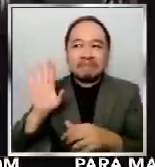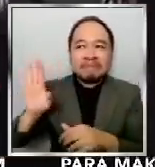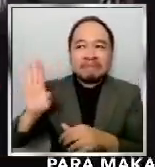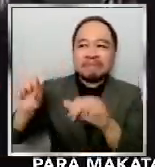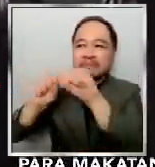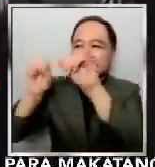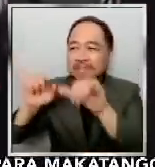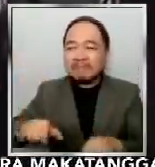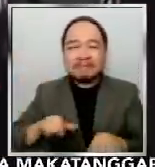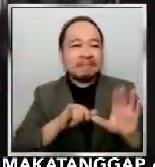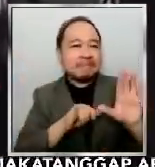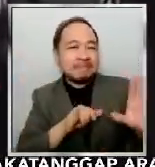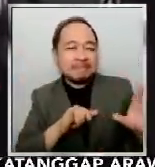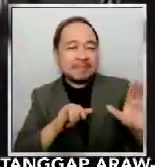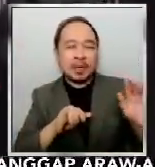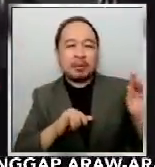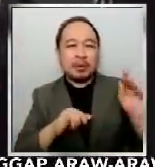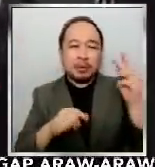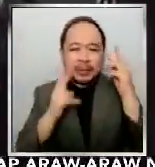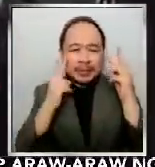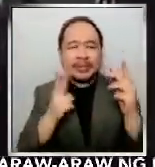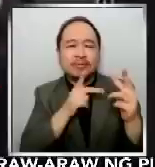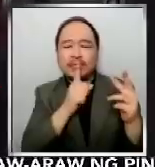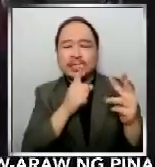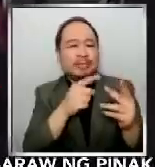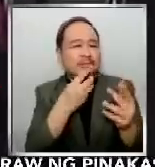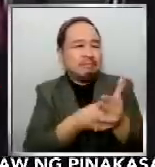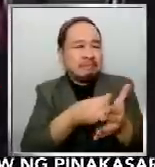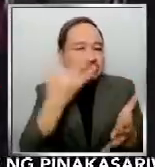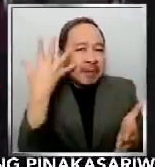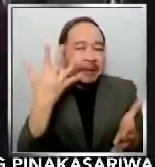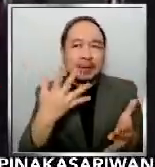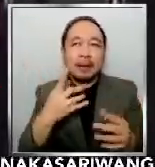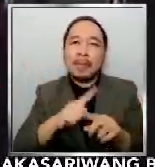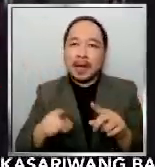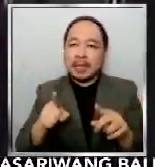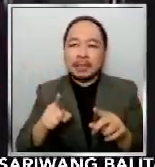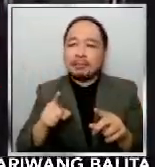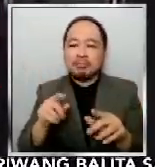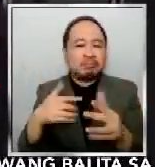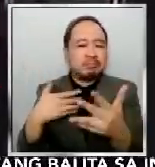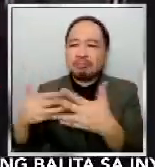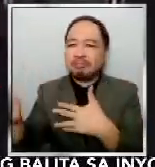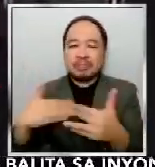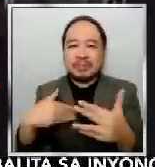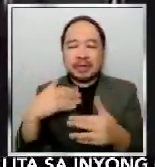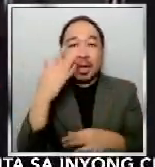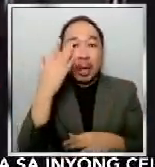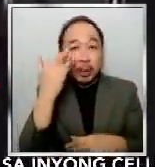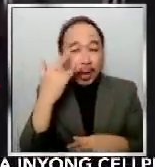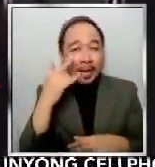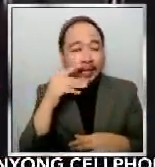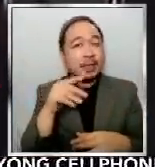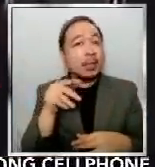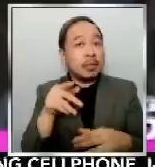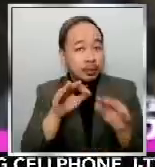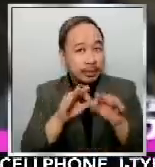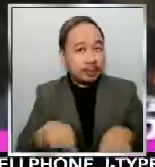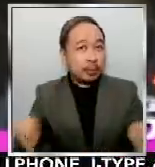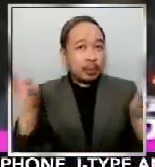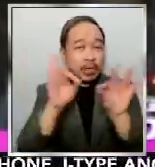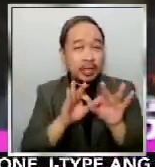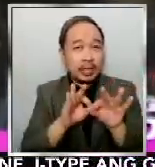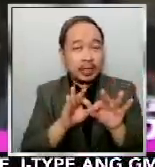anong kagulpihan kan sa indang kwarta, mayo iyang sinabi. Dahil ang mayo sa inda, kamo.